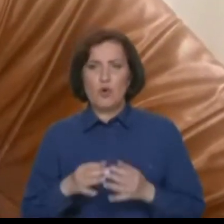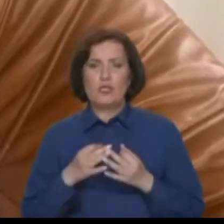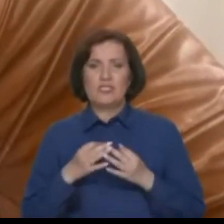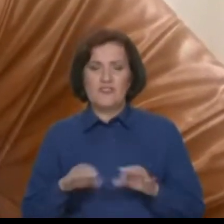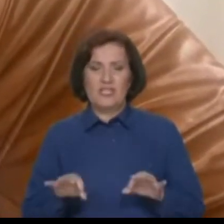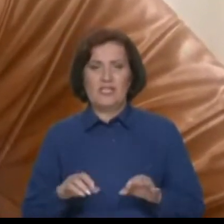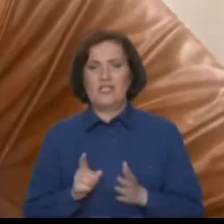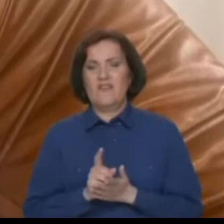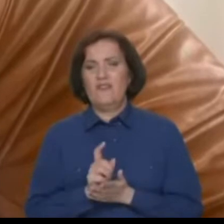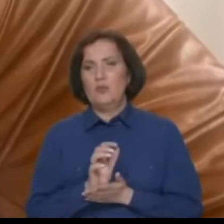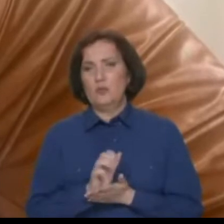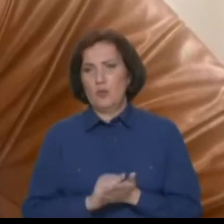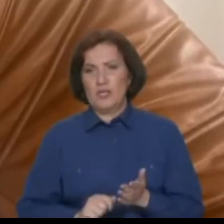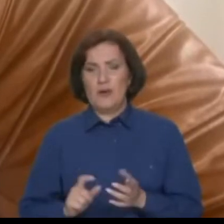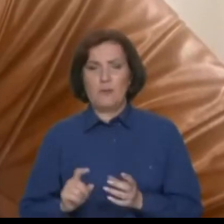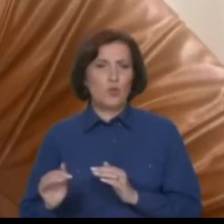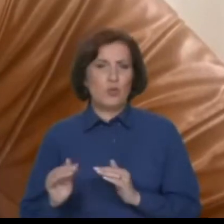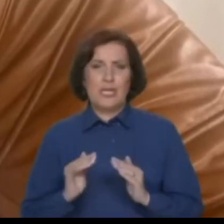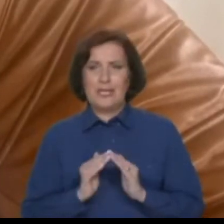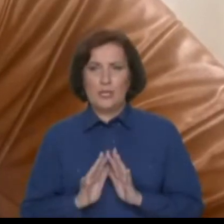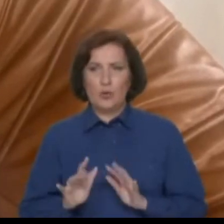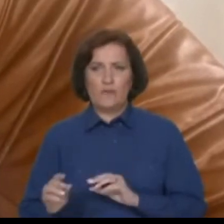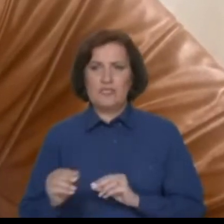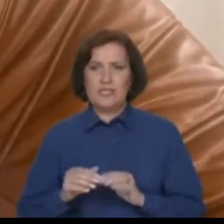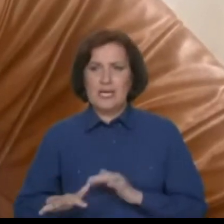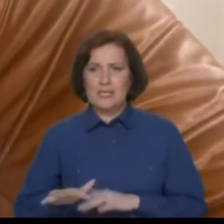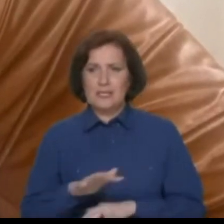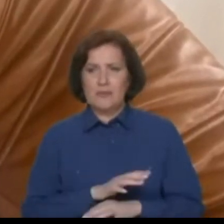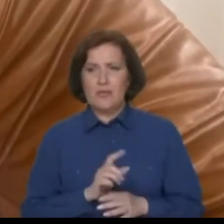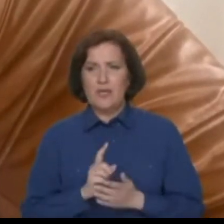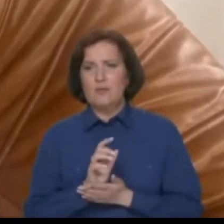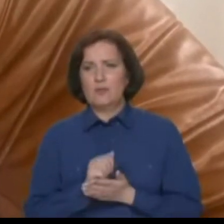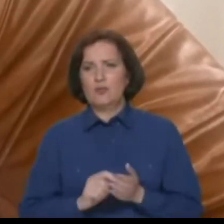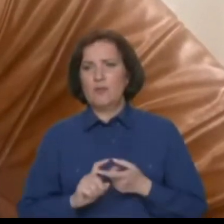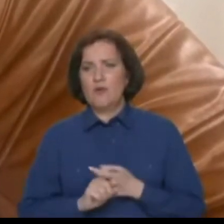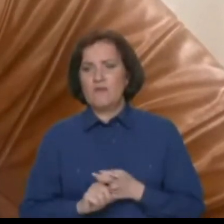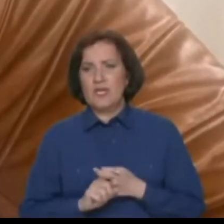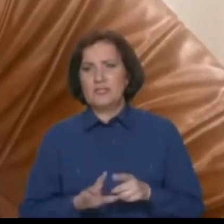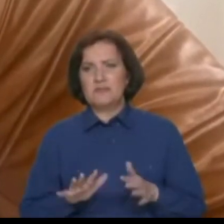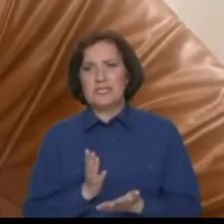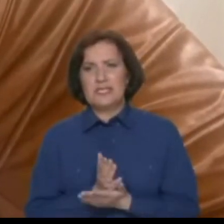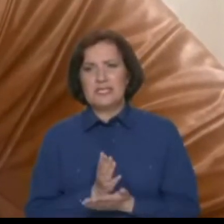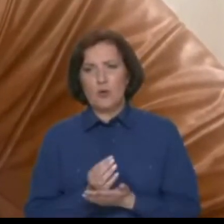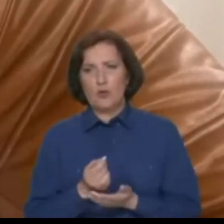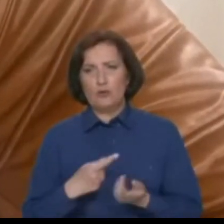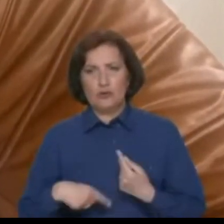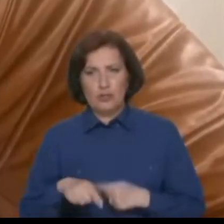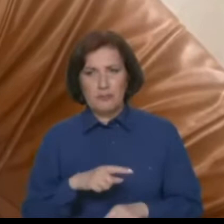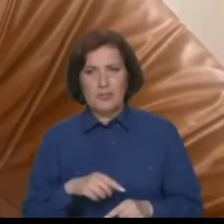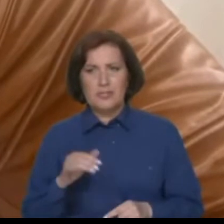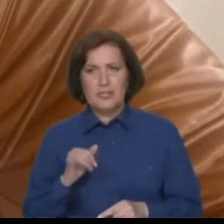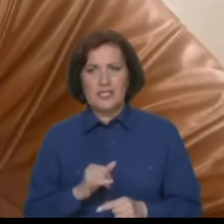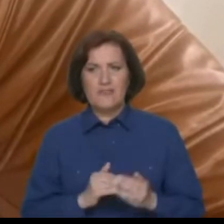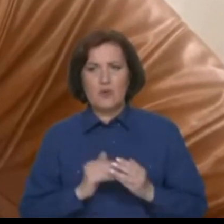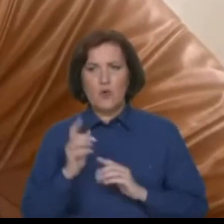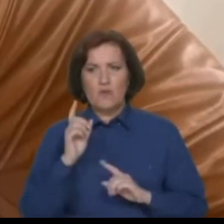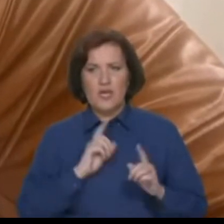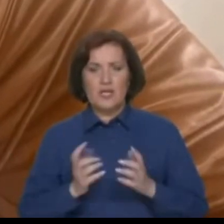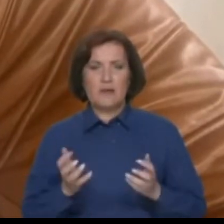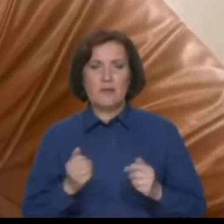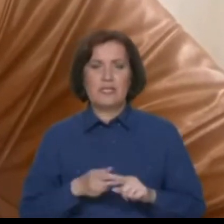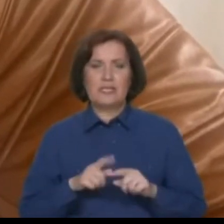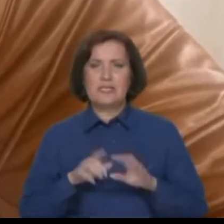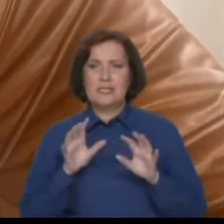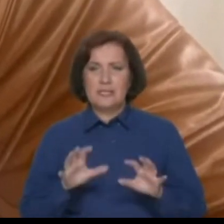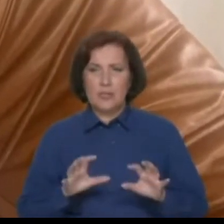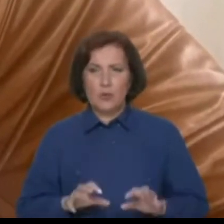від податків на нерухомість, на землю, від податків, пов'язаних з місцезнаходженням бізнесу, і Верховна Рада прийняла цей